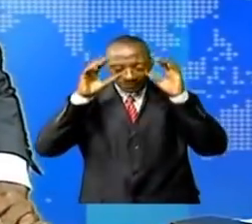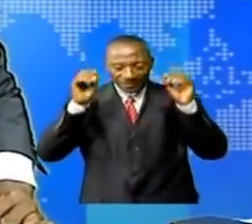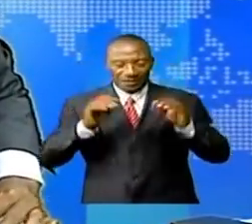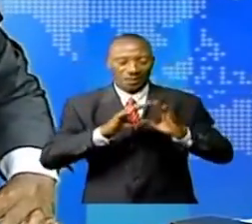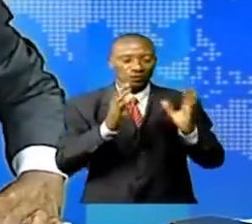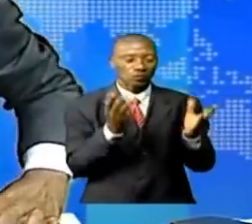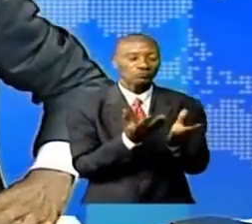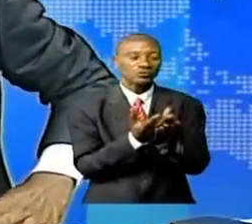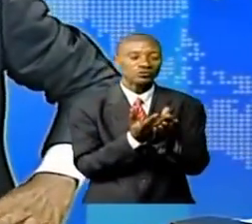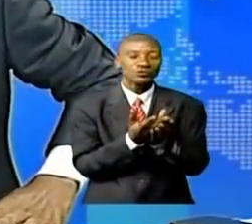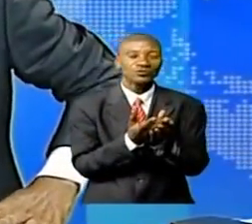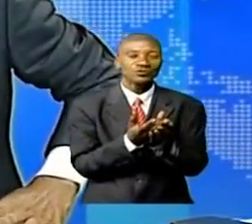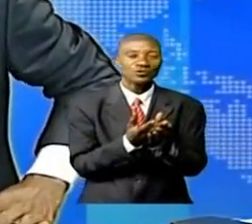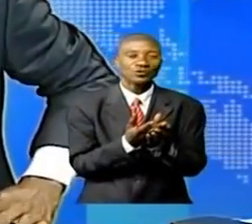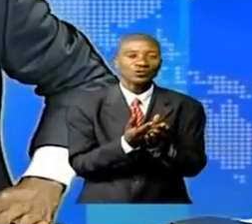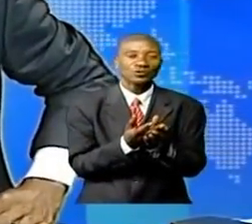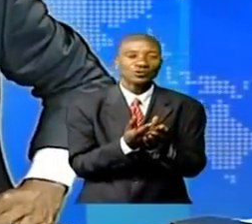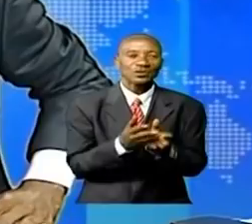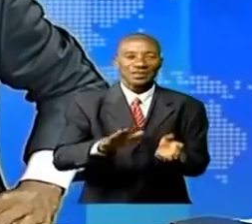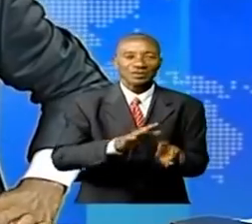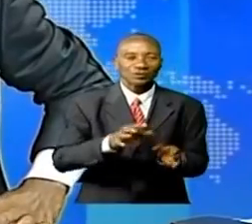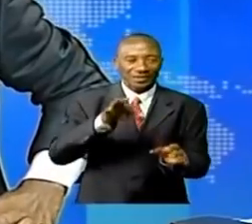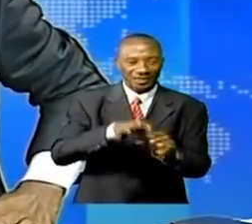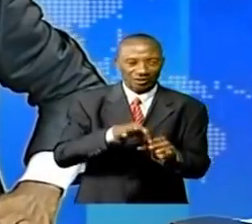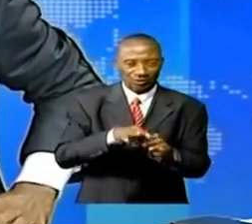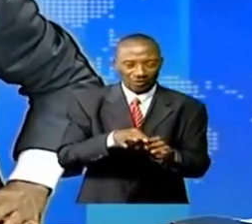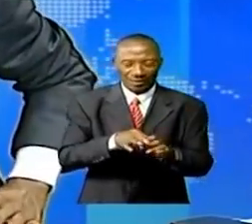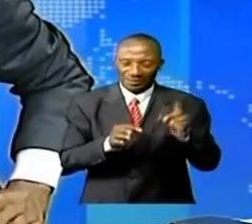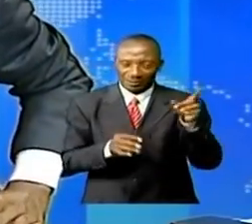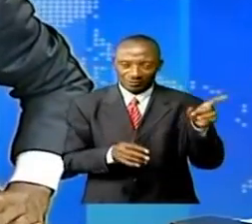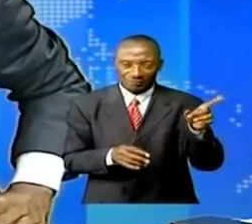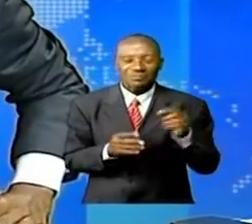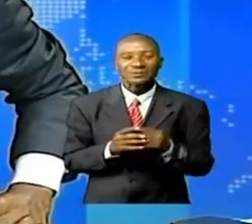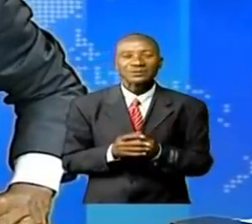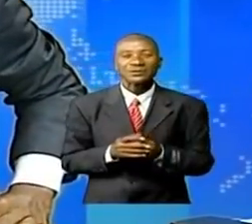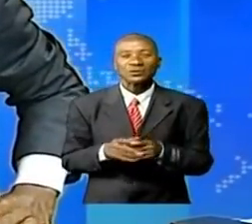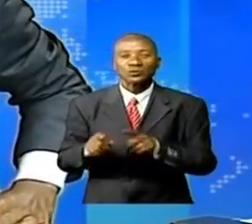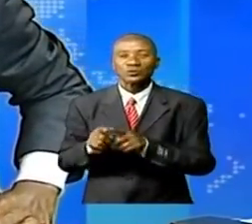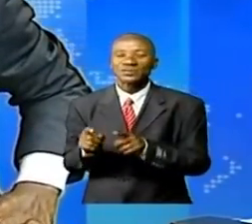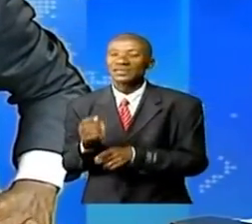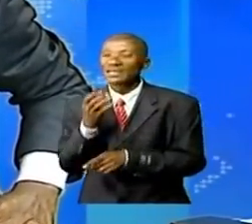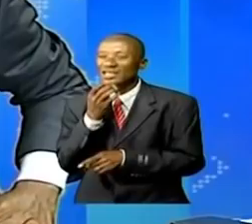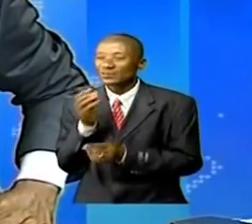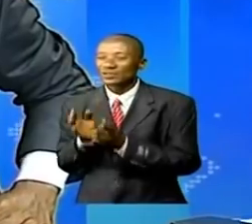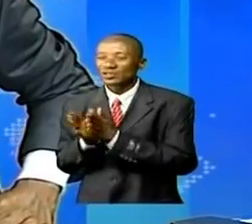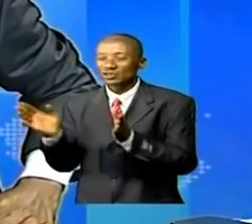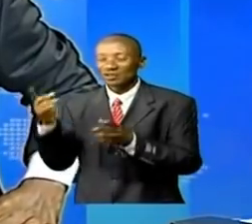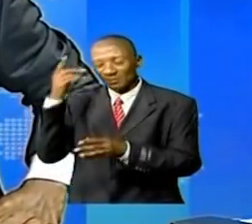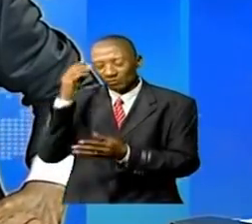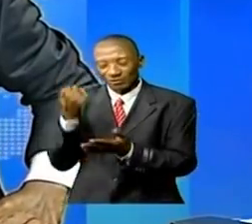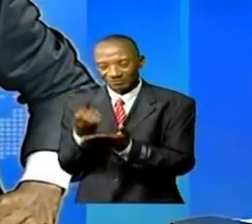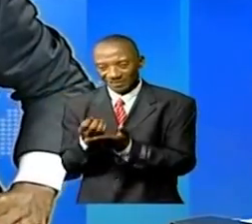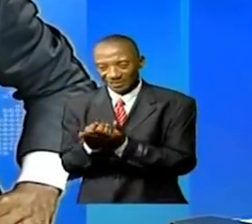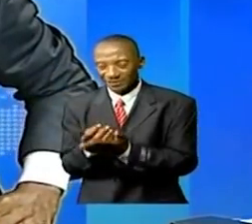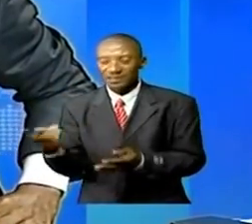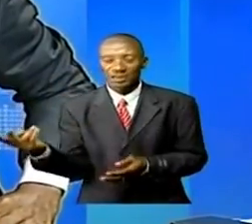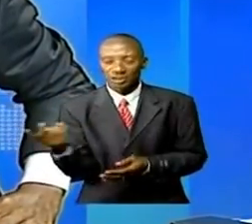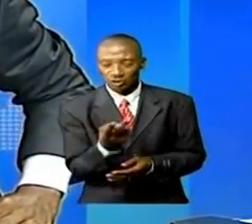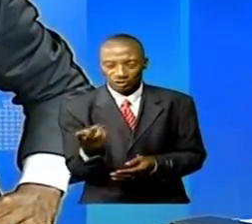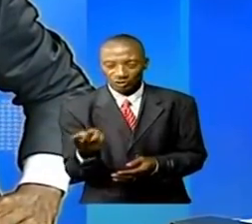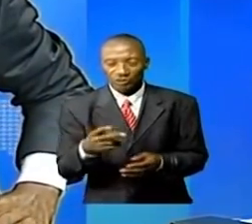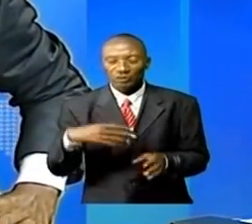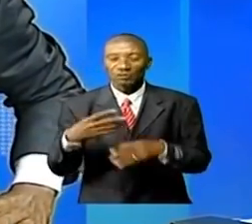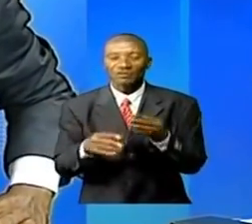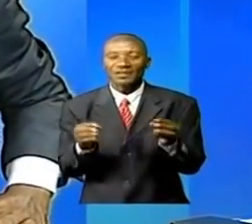nationale indépendante, Denis Kadima Kazali, et l'inspecteur général des finances, Jules Alinguete, pour une